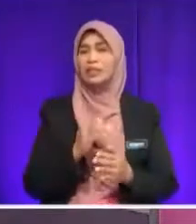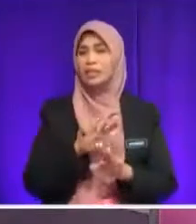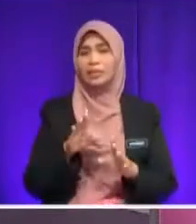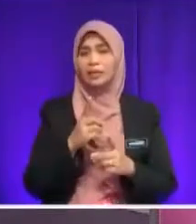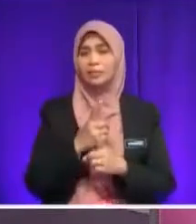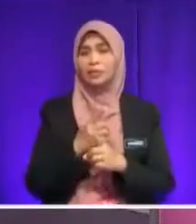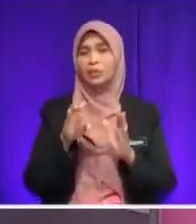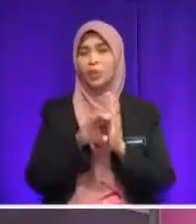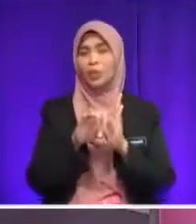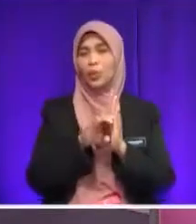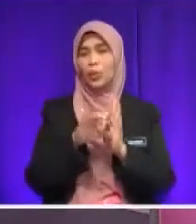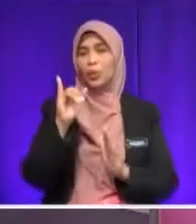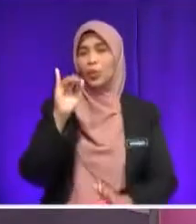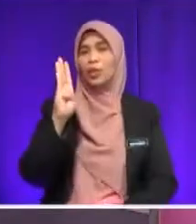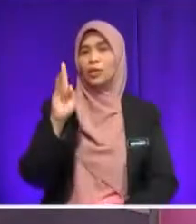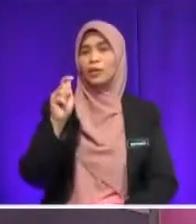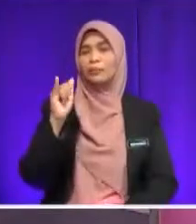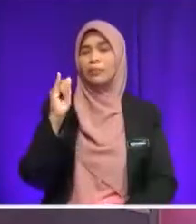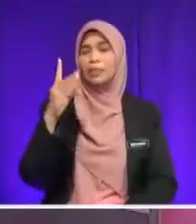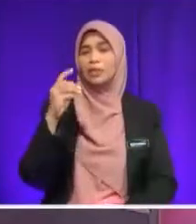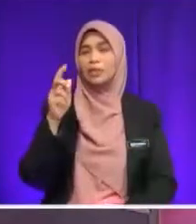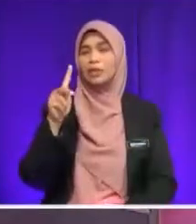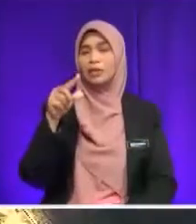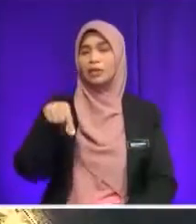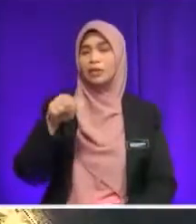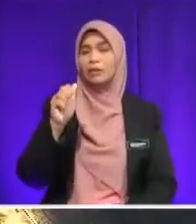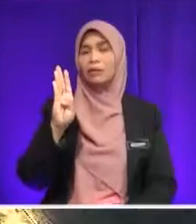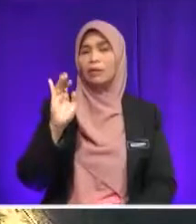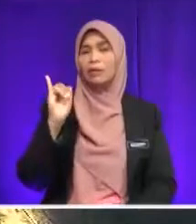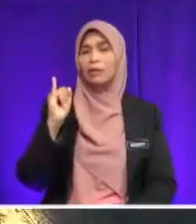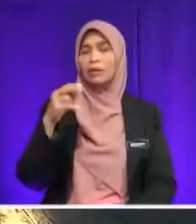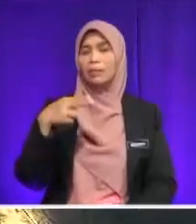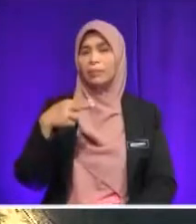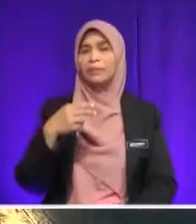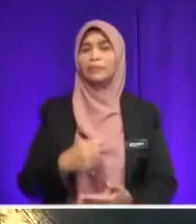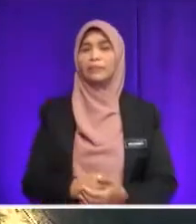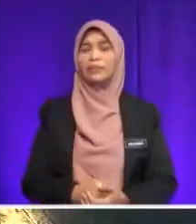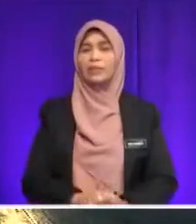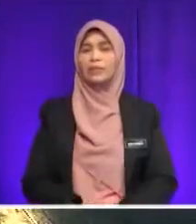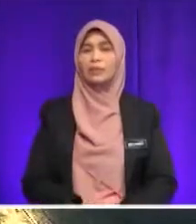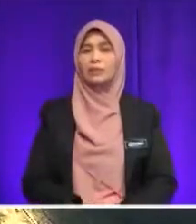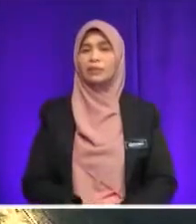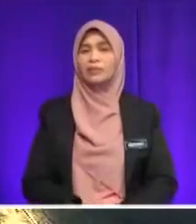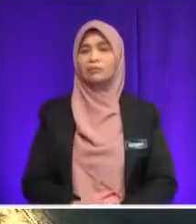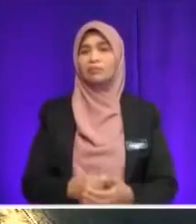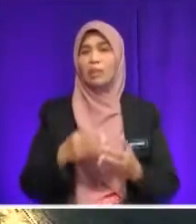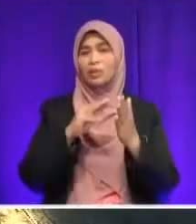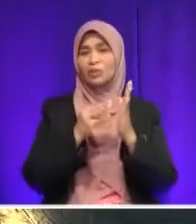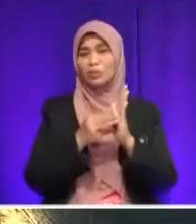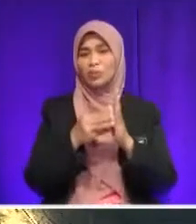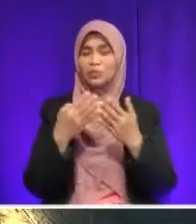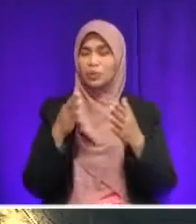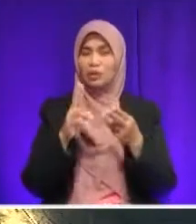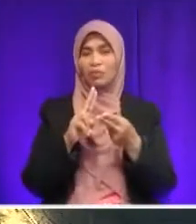adalah soto Hip tidak hobi Ilham maksudnya berubahlah sange ini bukan berubah lagi hehe